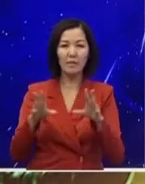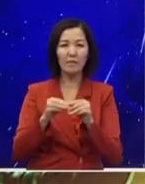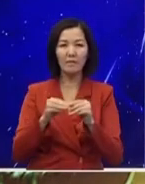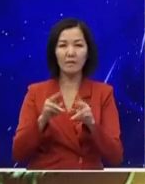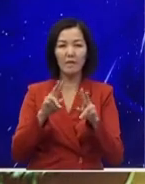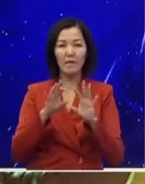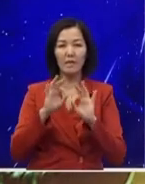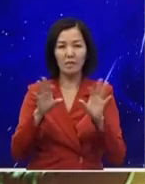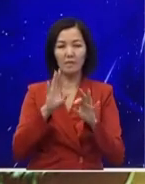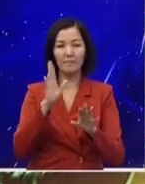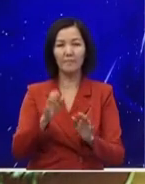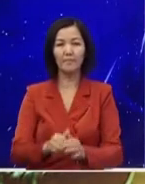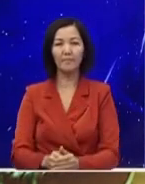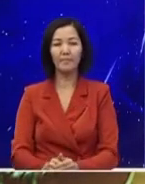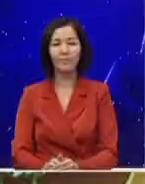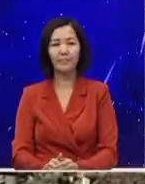Тему продолжит Алексей Цой.